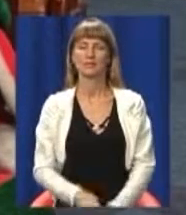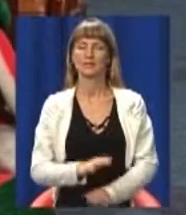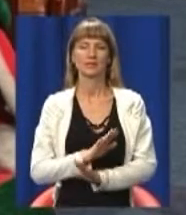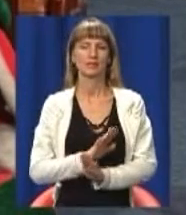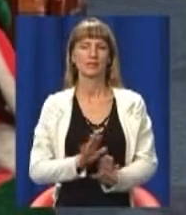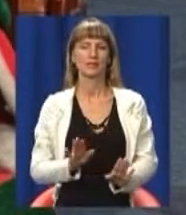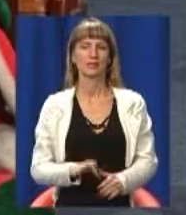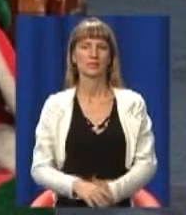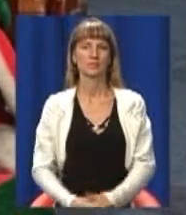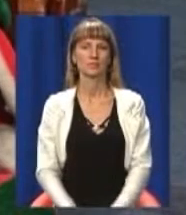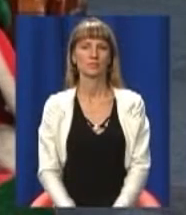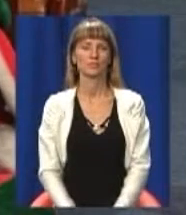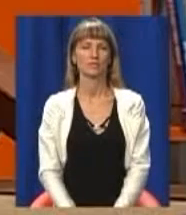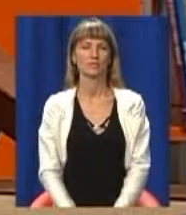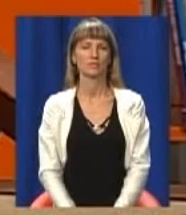яку?